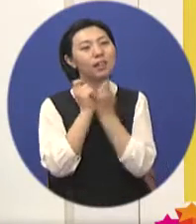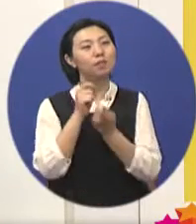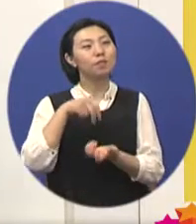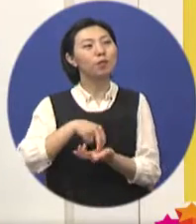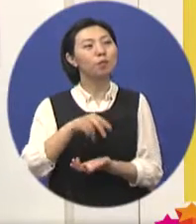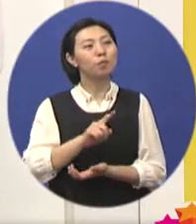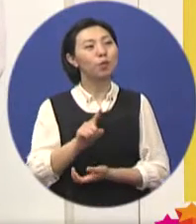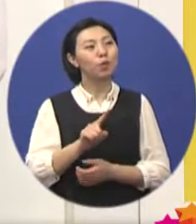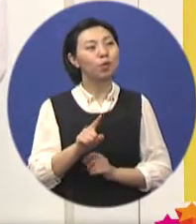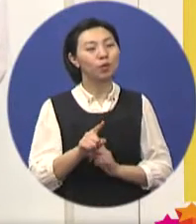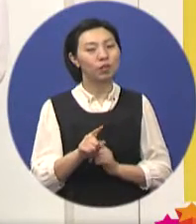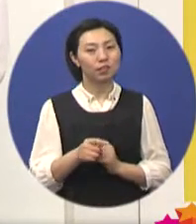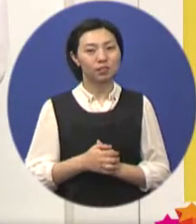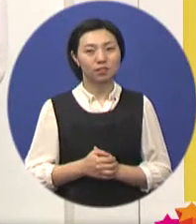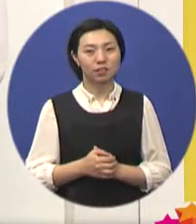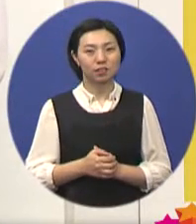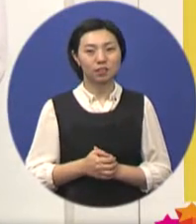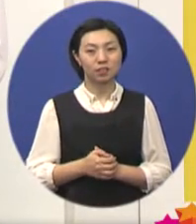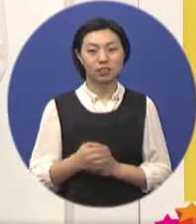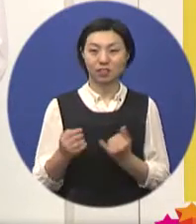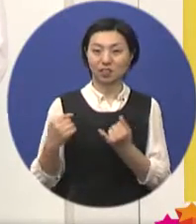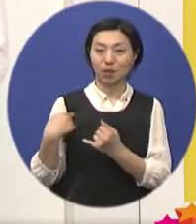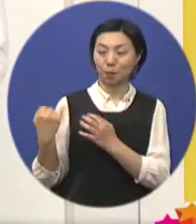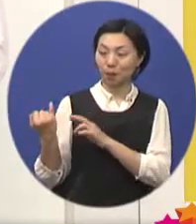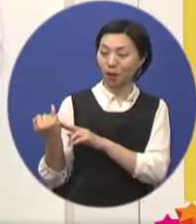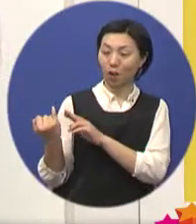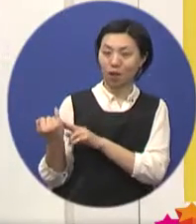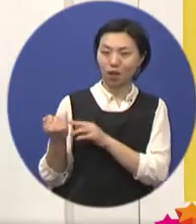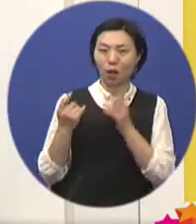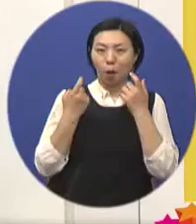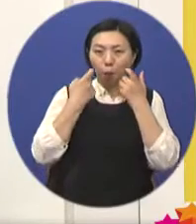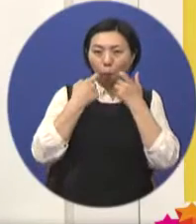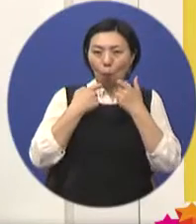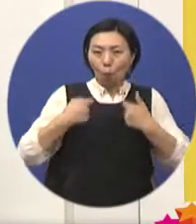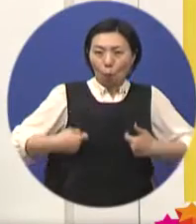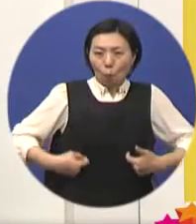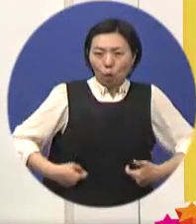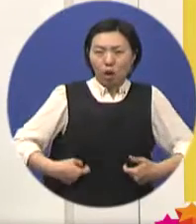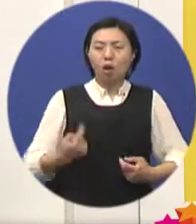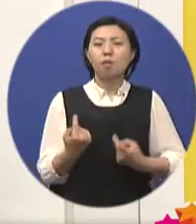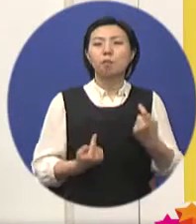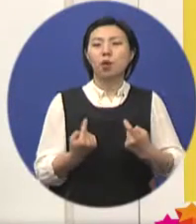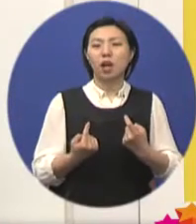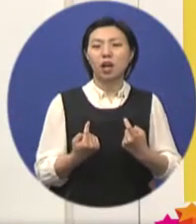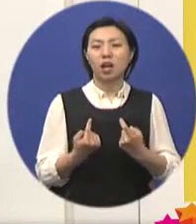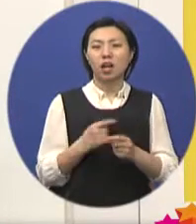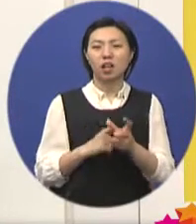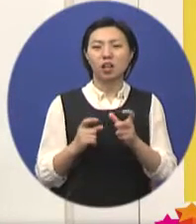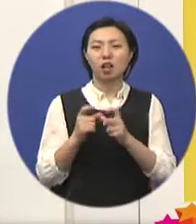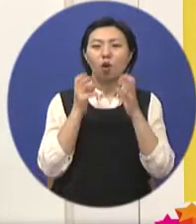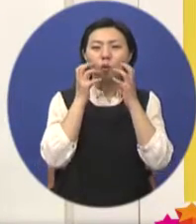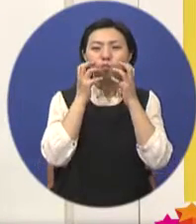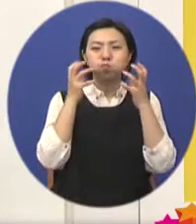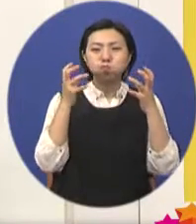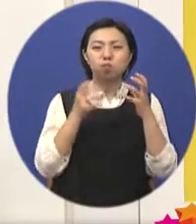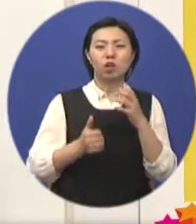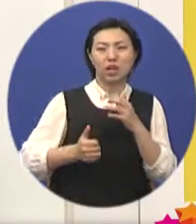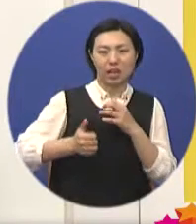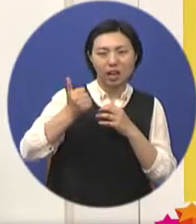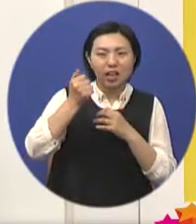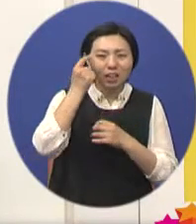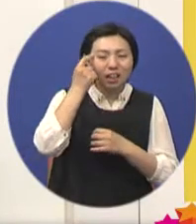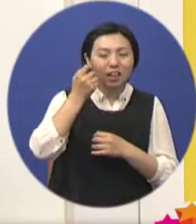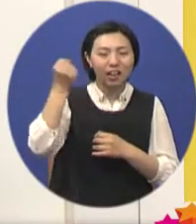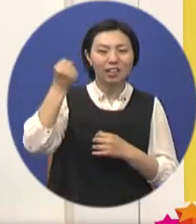예. 이렇게 이제 그 우리 트로트 천사 이효정 씨 같이 날씬한 것보다도 예. 약간 그 살이 있는 여성분이 맞아. 좋더라고요. 아,